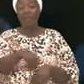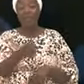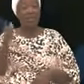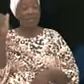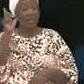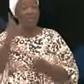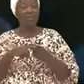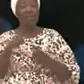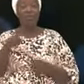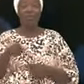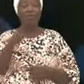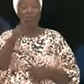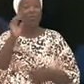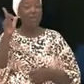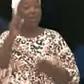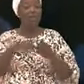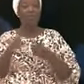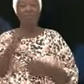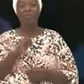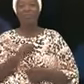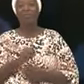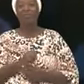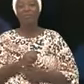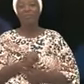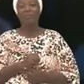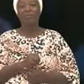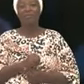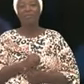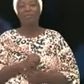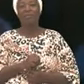et pourtant tu va les écouter aussi